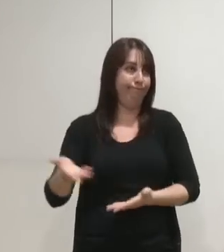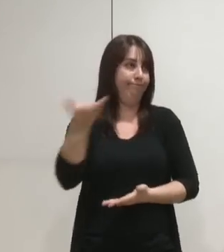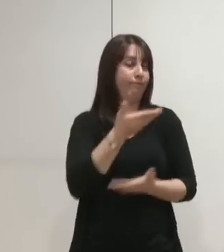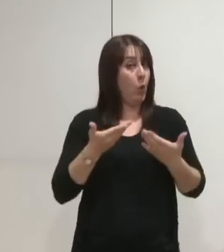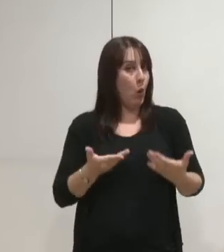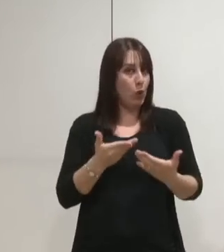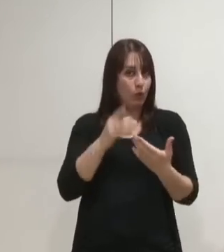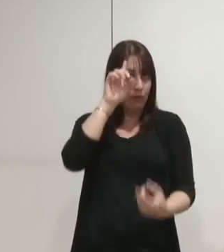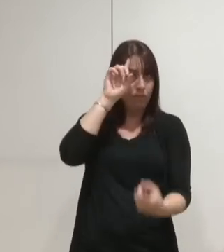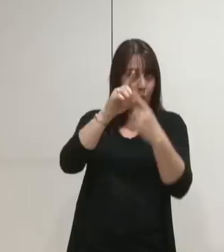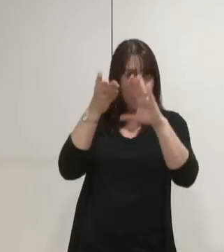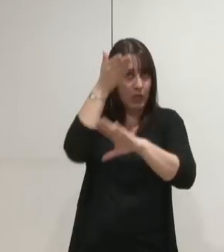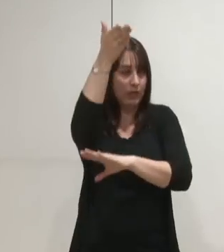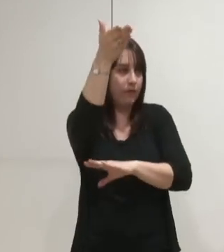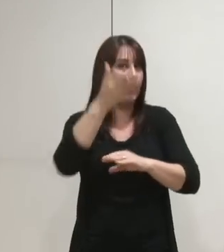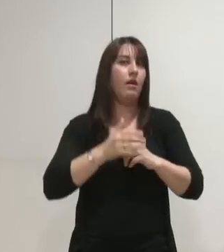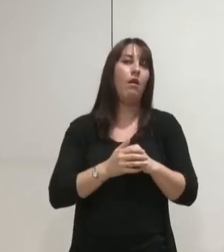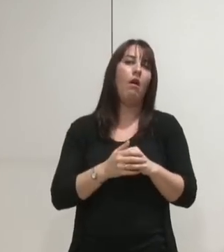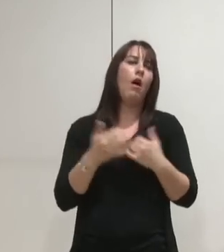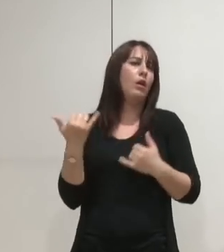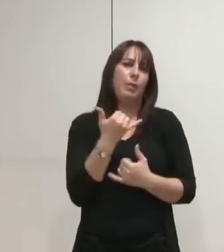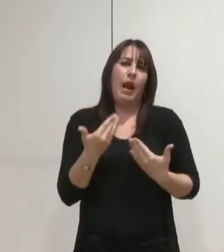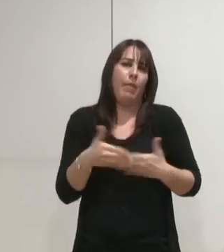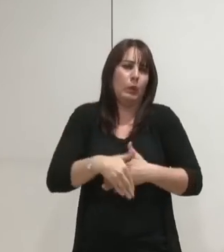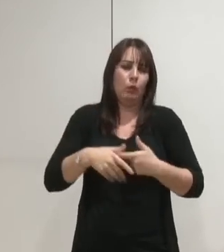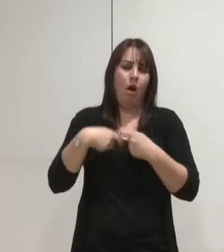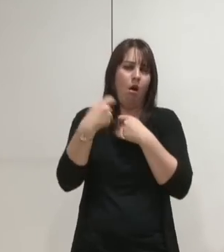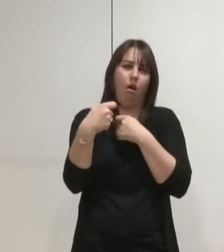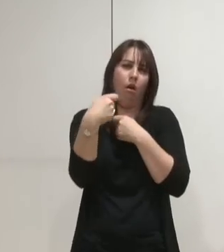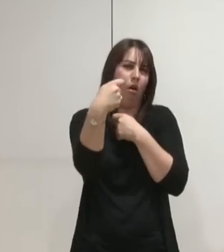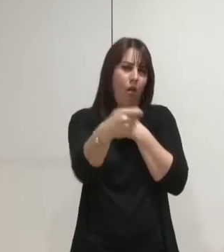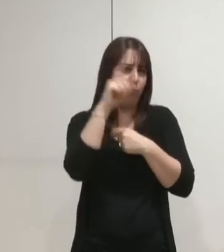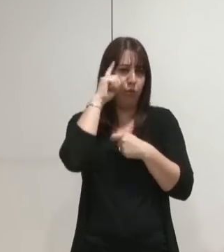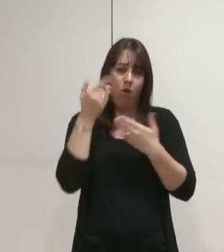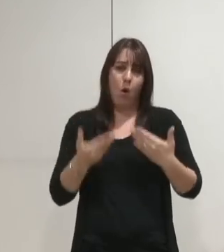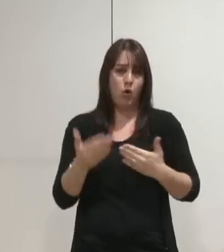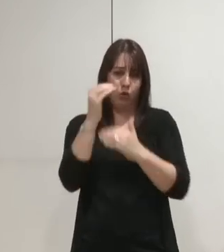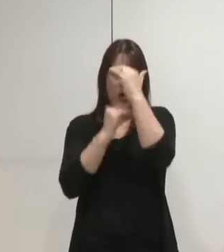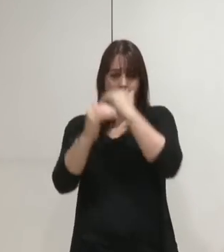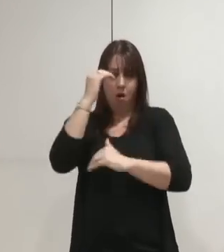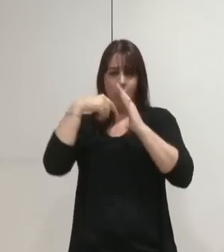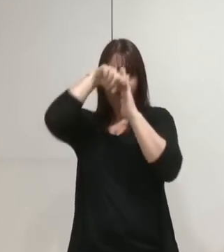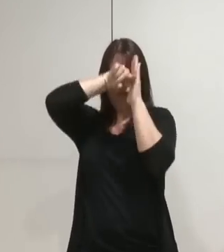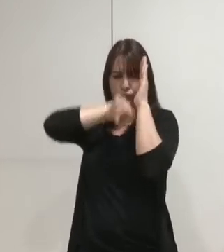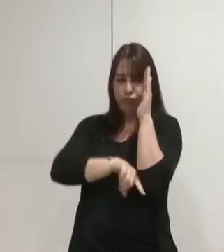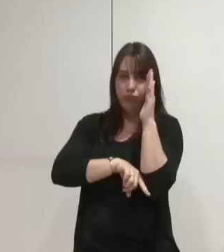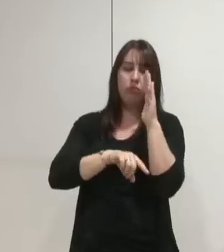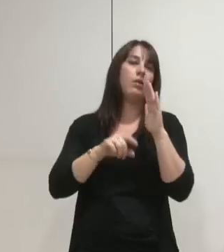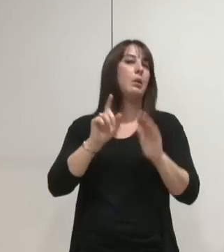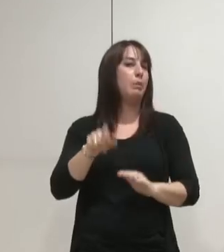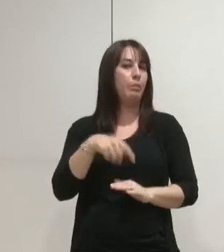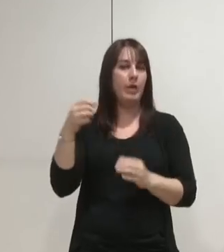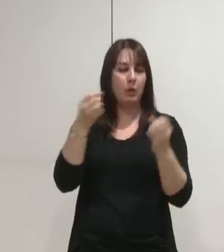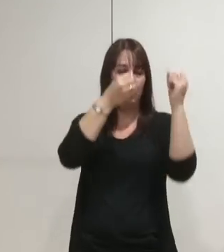nôtres aujourd'hui je ne seraai pas plus long vu l'ordre du jour que nous avons aujourd'hui mais nous pensons